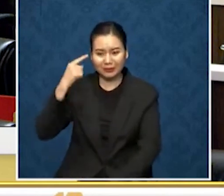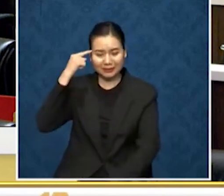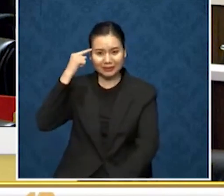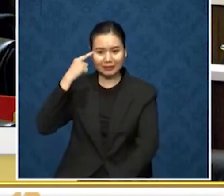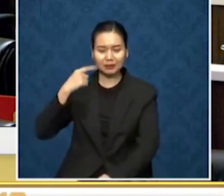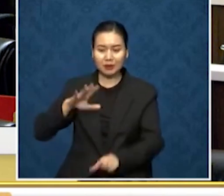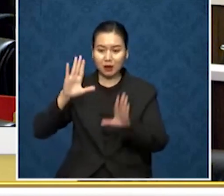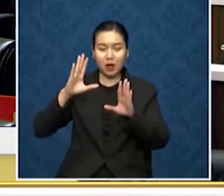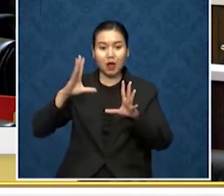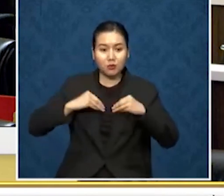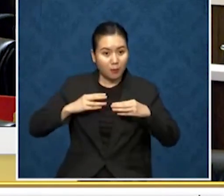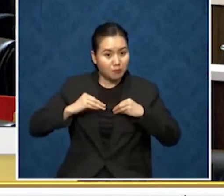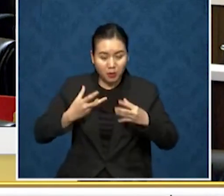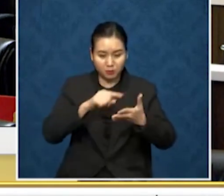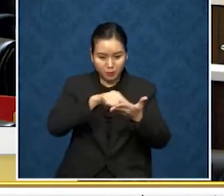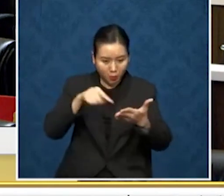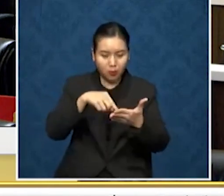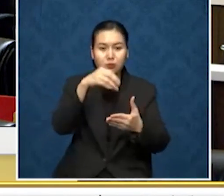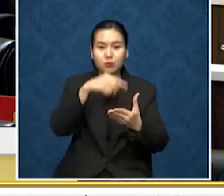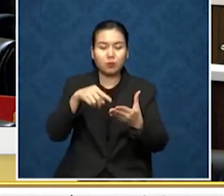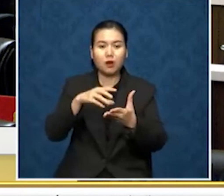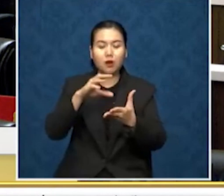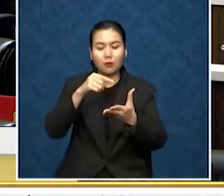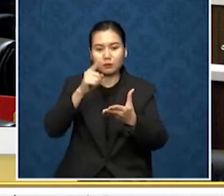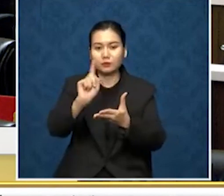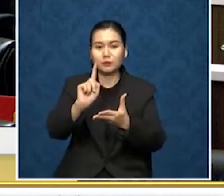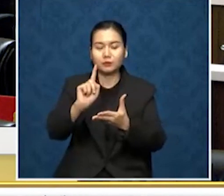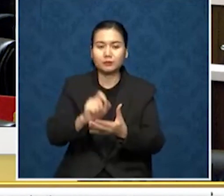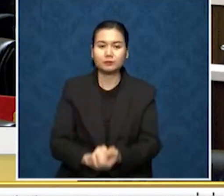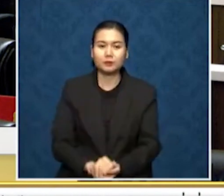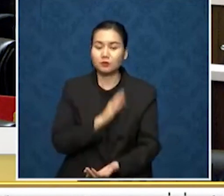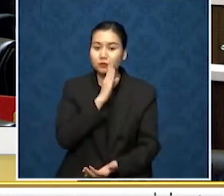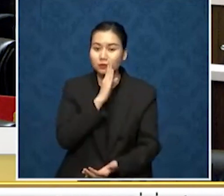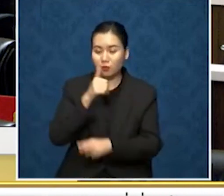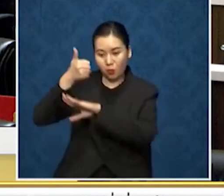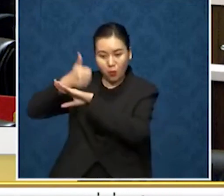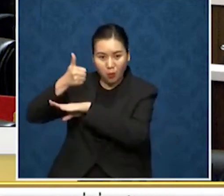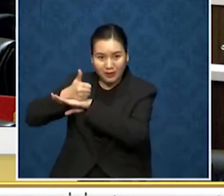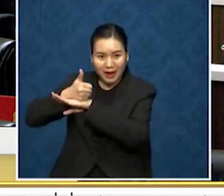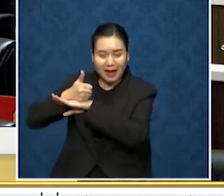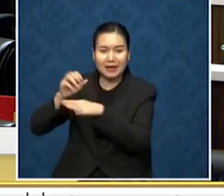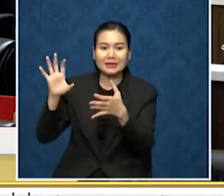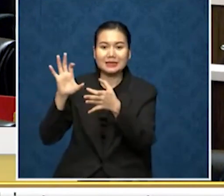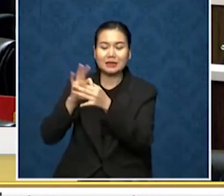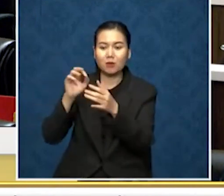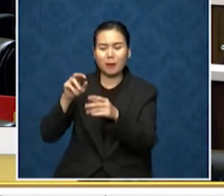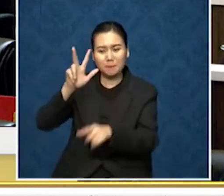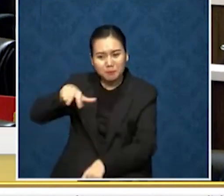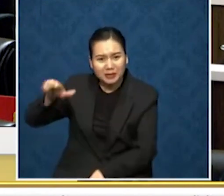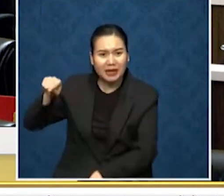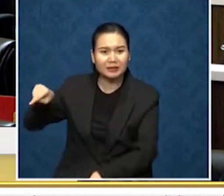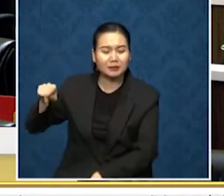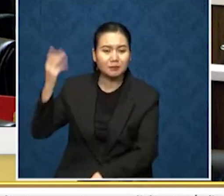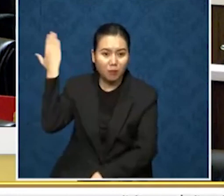ด้วยมาลงชื่อทำประชามติให้ได้มากที่สุดมากไปกว่านั้นตัวแกนนำของพรรคเพื่อไทยเองในเวลานั้นหลาย